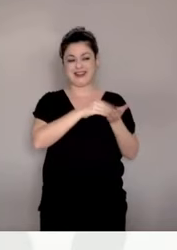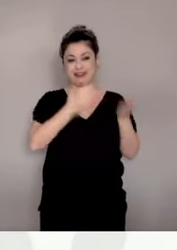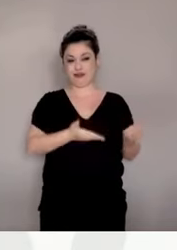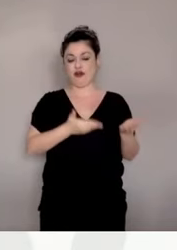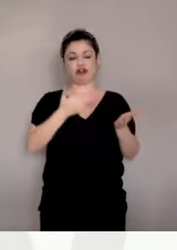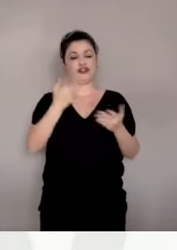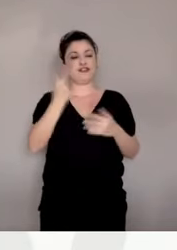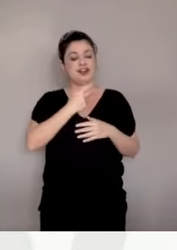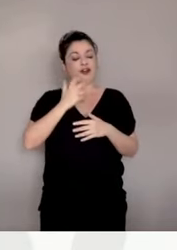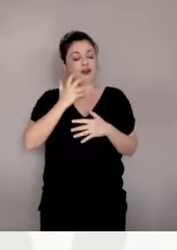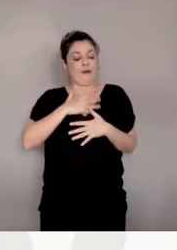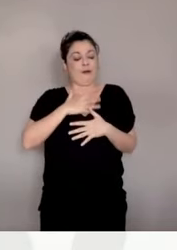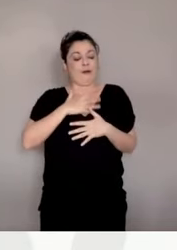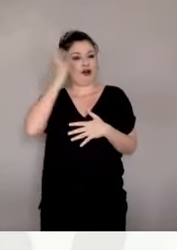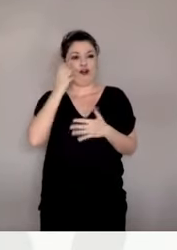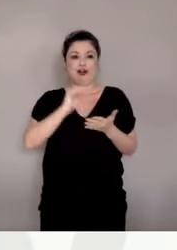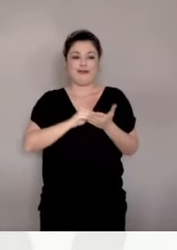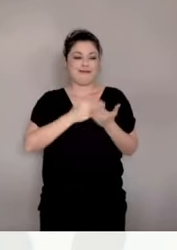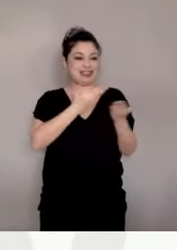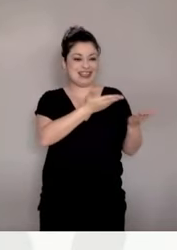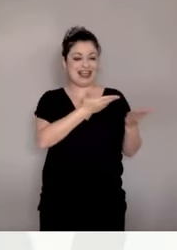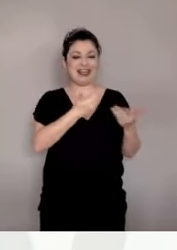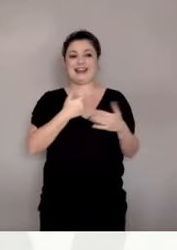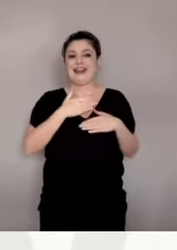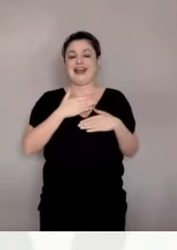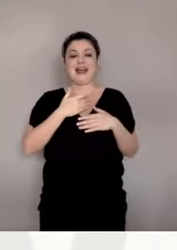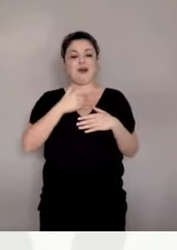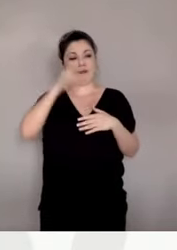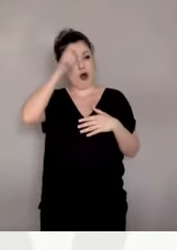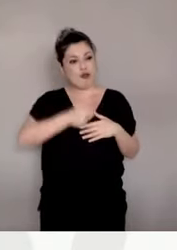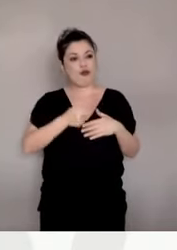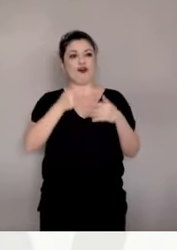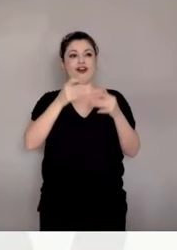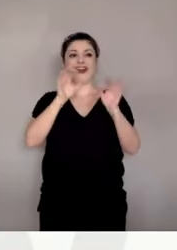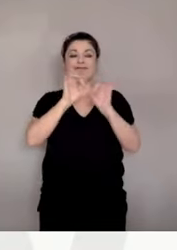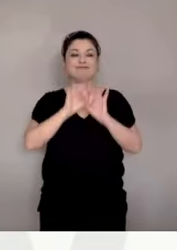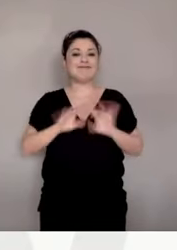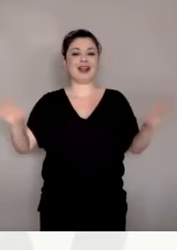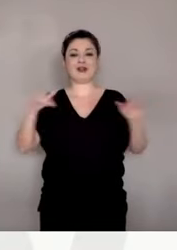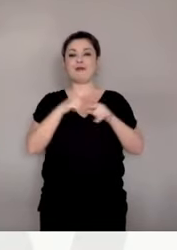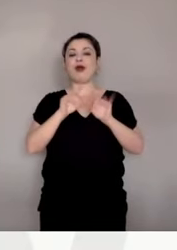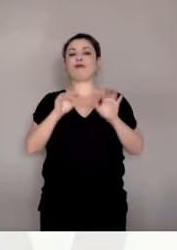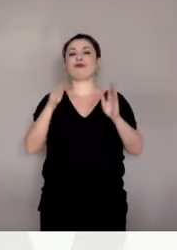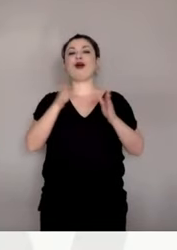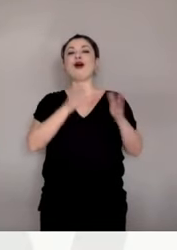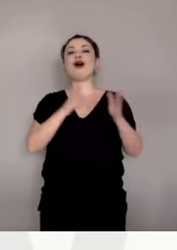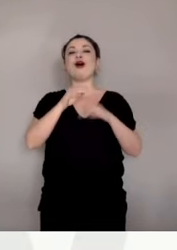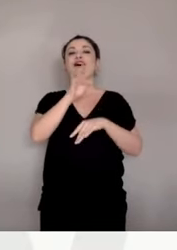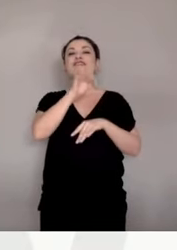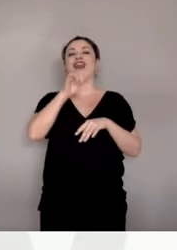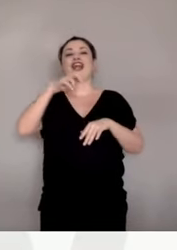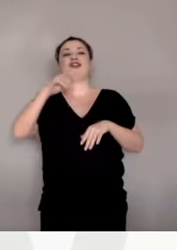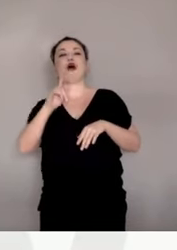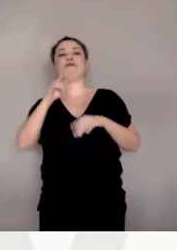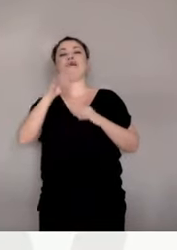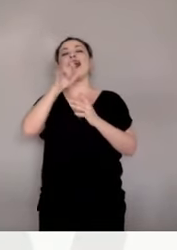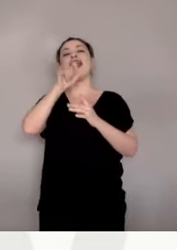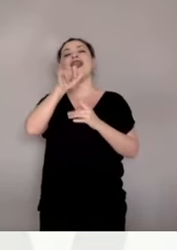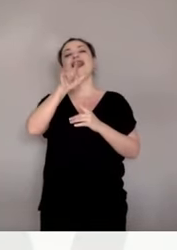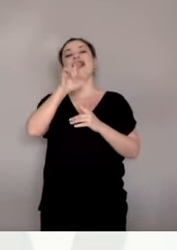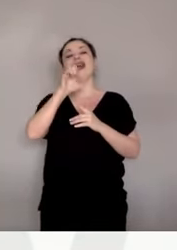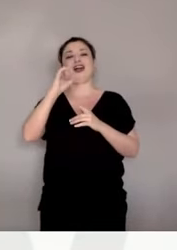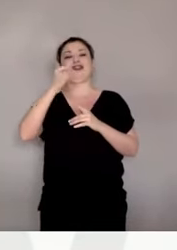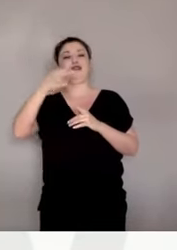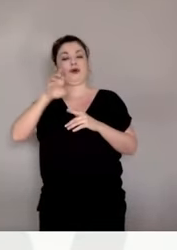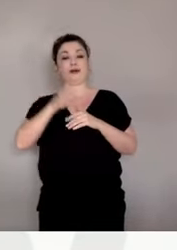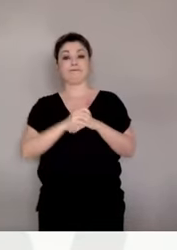averla ed è un grande onore con noi aprire le Freedom Lectures. Grazie, magnifico rettore, professor Rosario